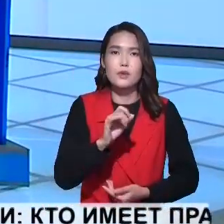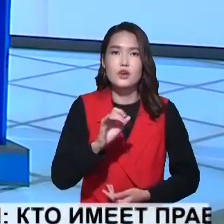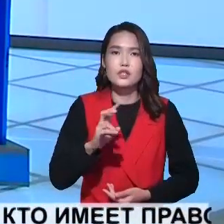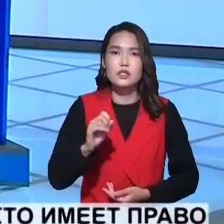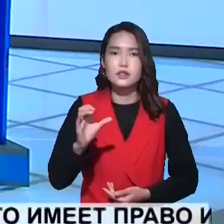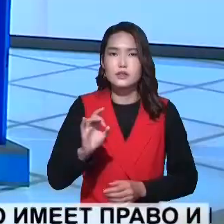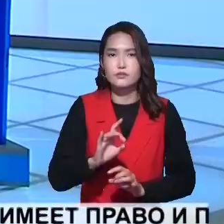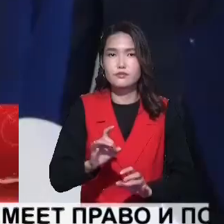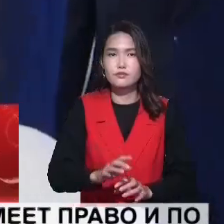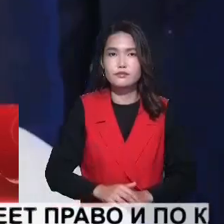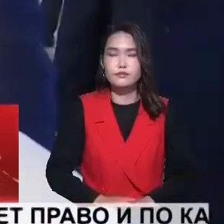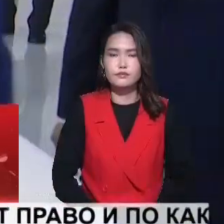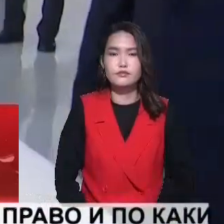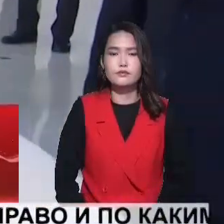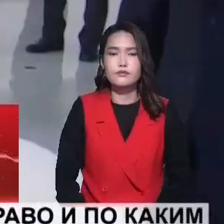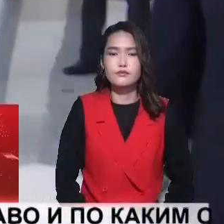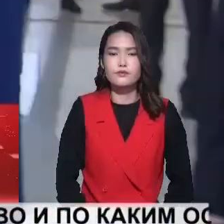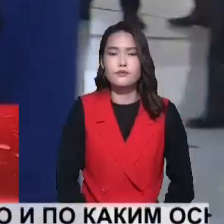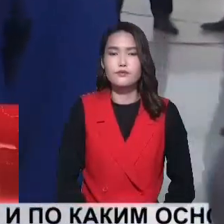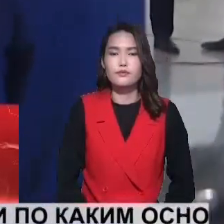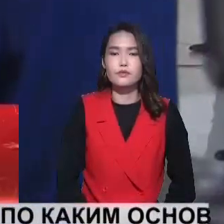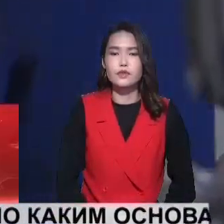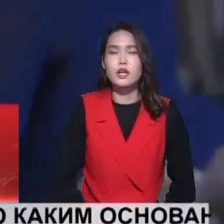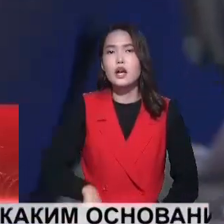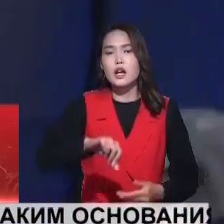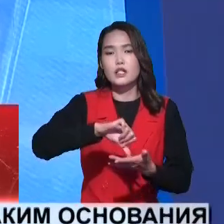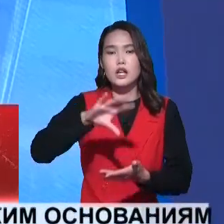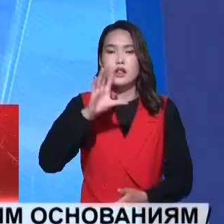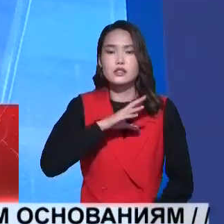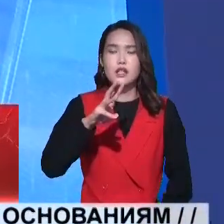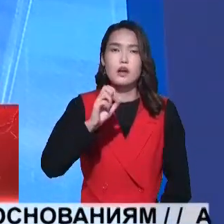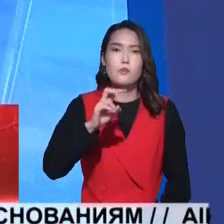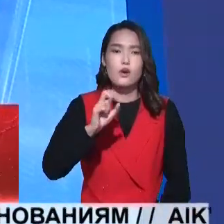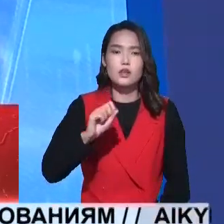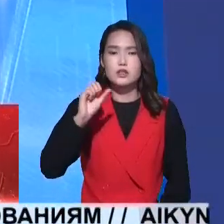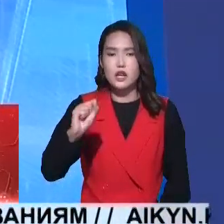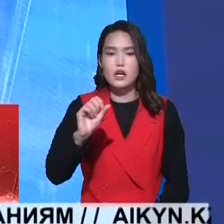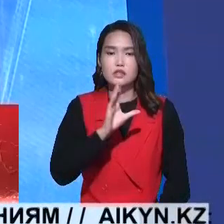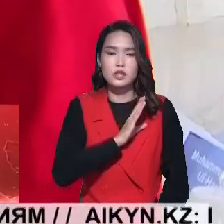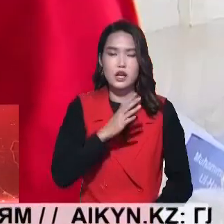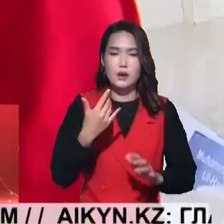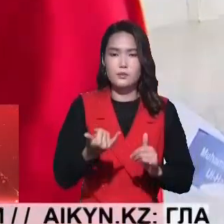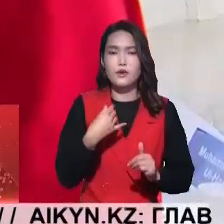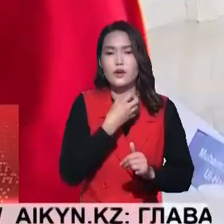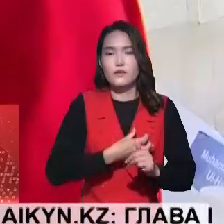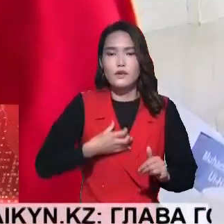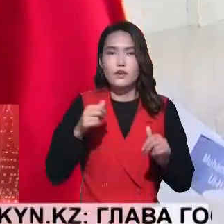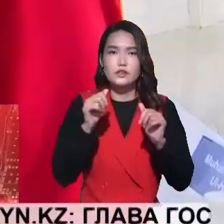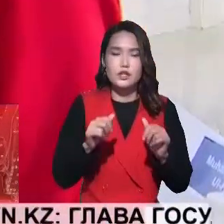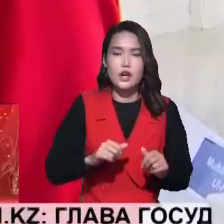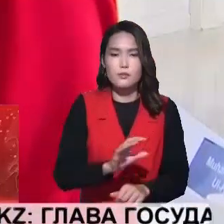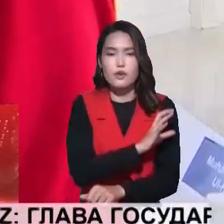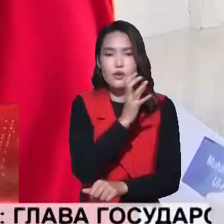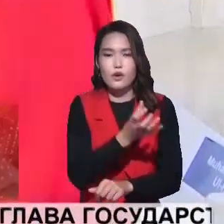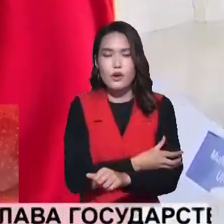Серикбай продолжит. Приветствуя участников, Маулен Ашимбаев подчеркнул, что за 20 лет съезд лидеров стал важной платформой для укрепления